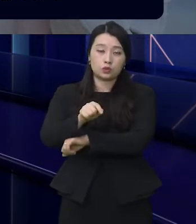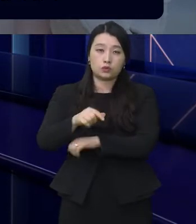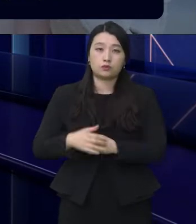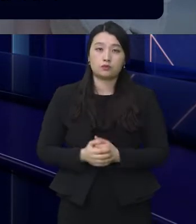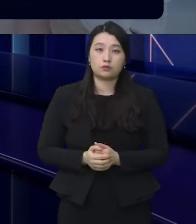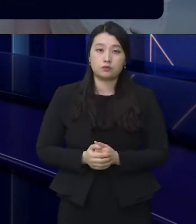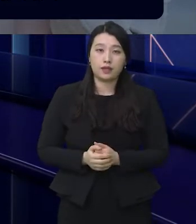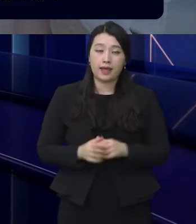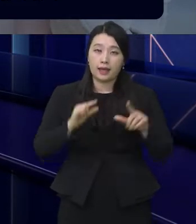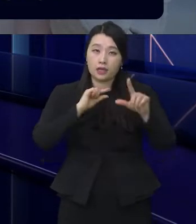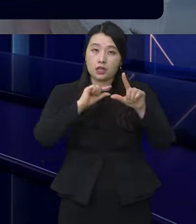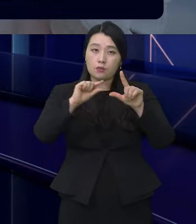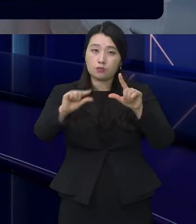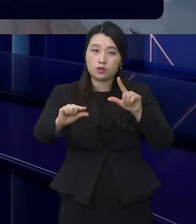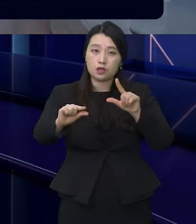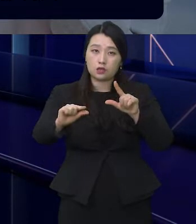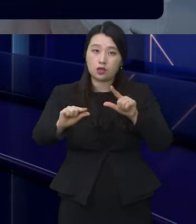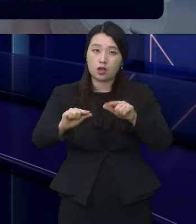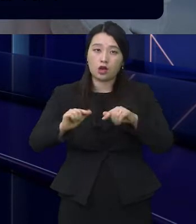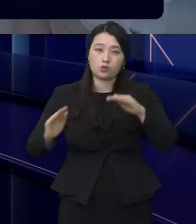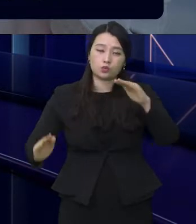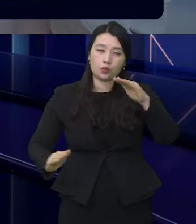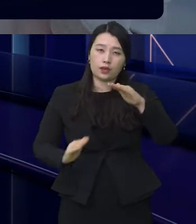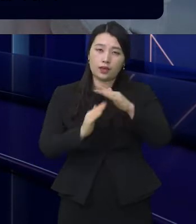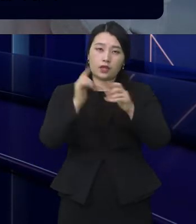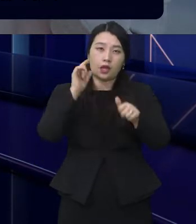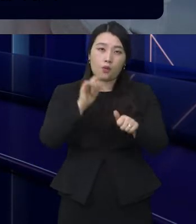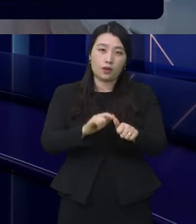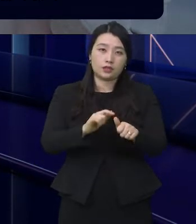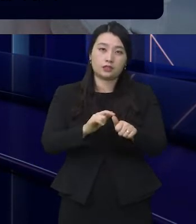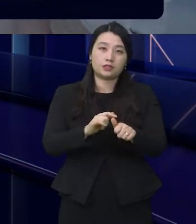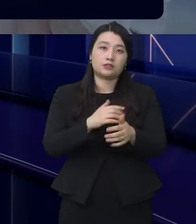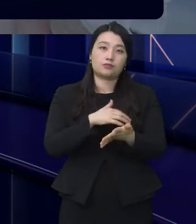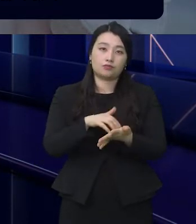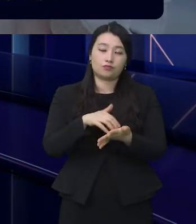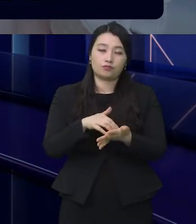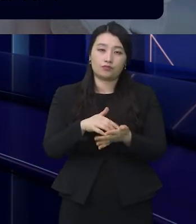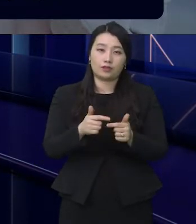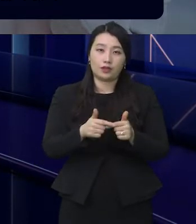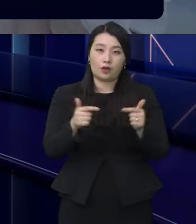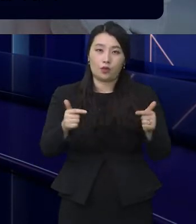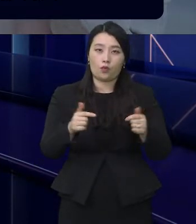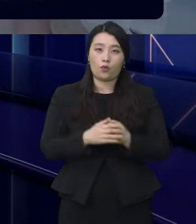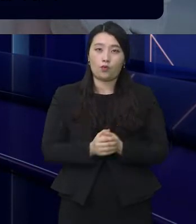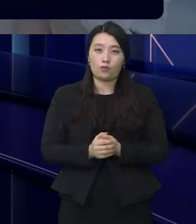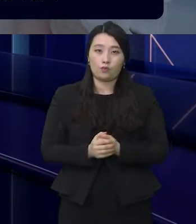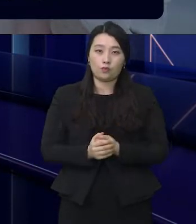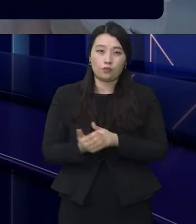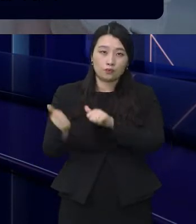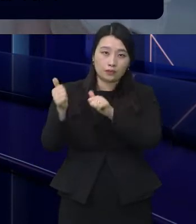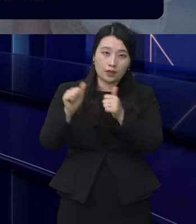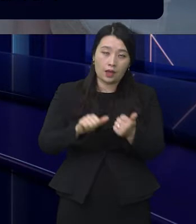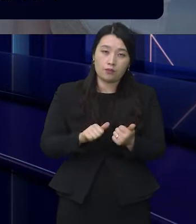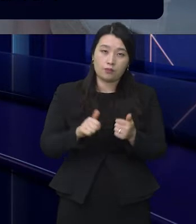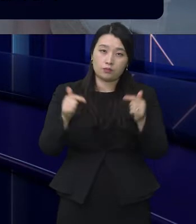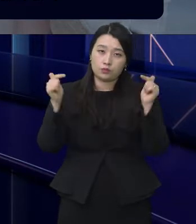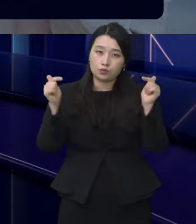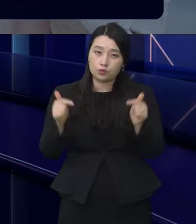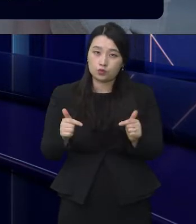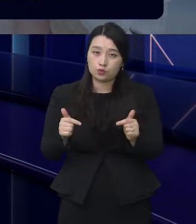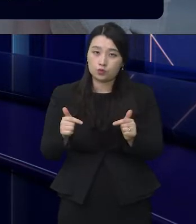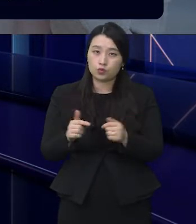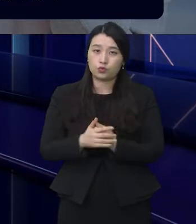일부 지역에서 역대 최다 확진 자 를 기록하면서 도 사망률은 낮은 탈 동주와